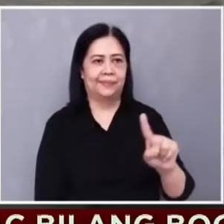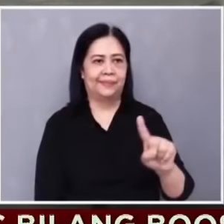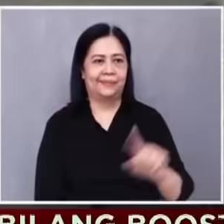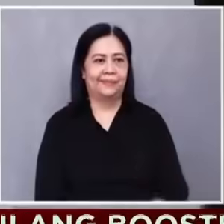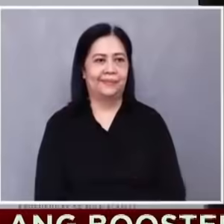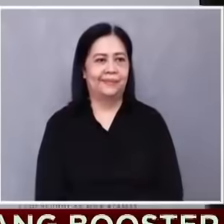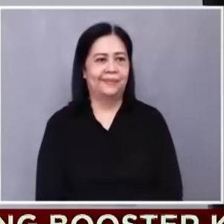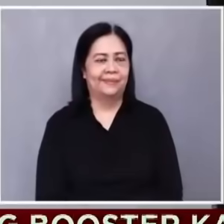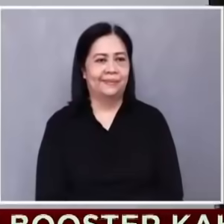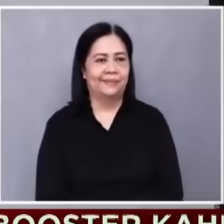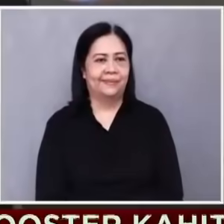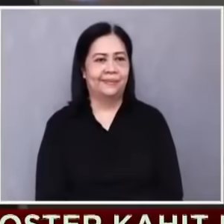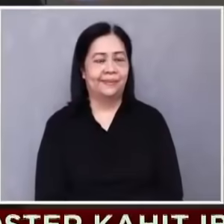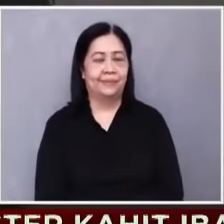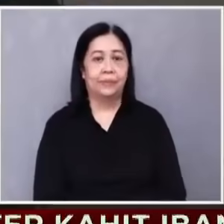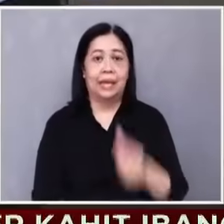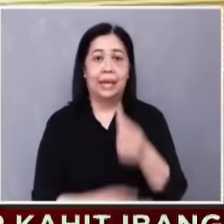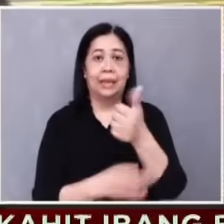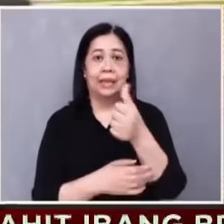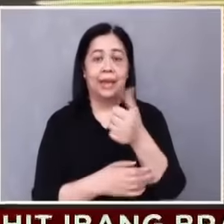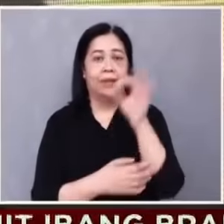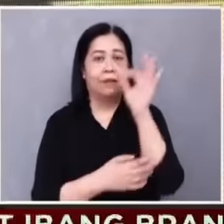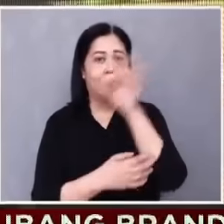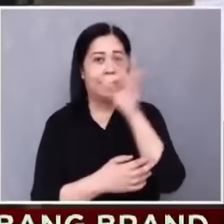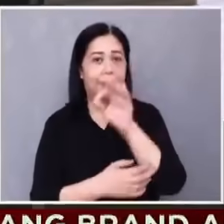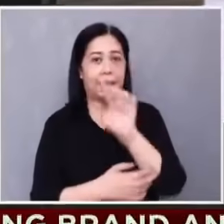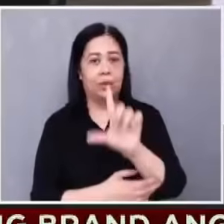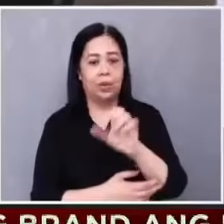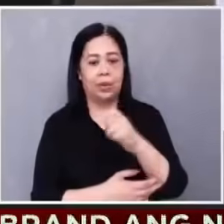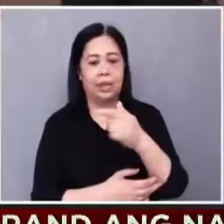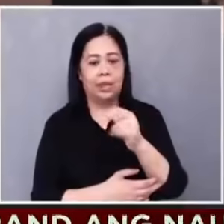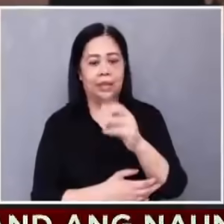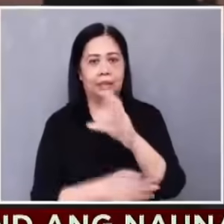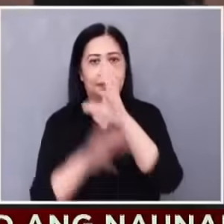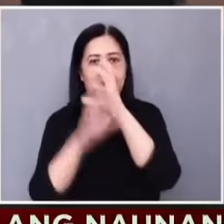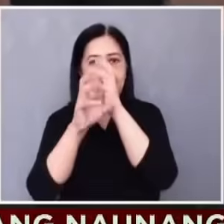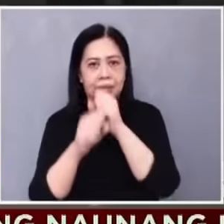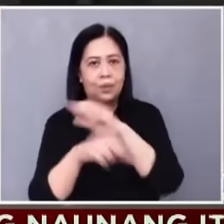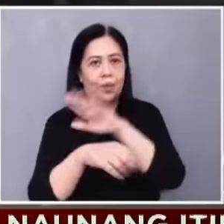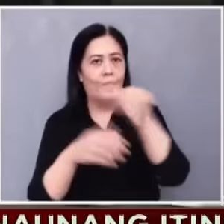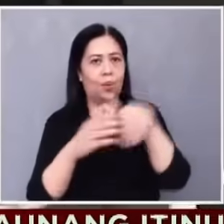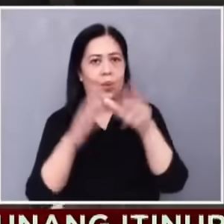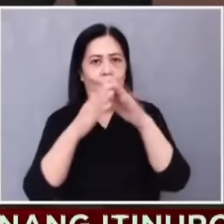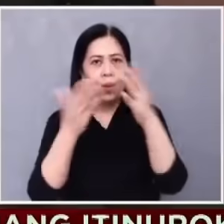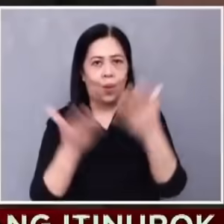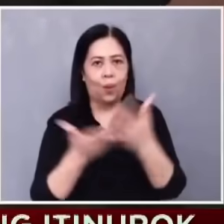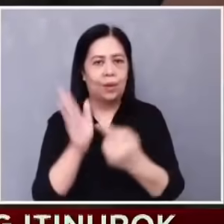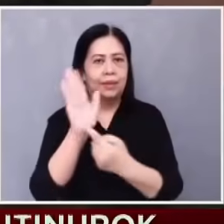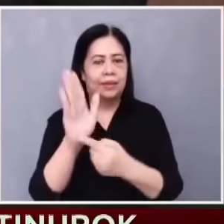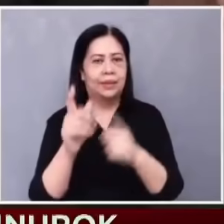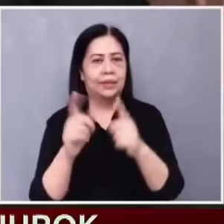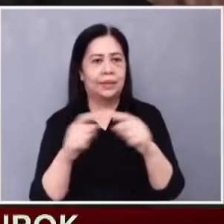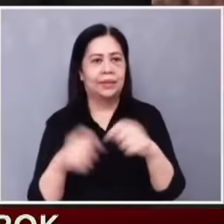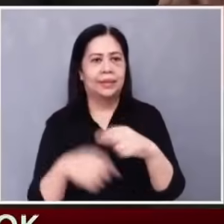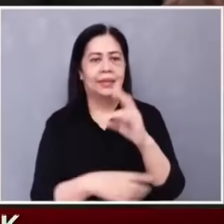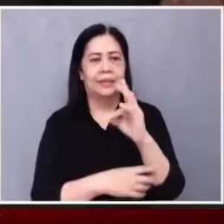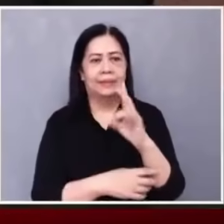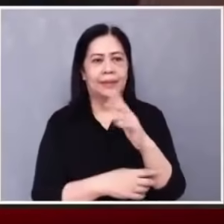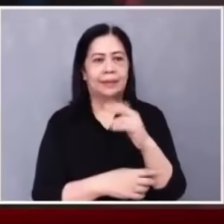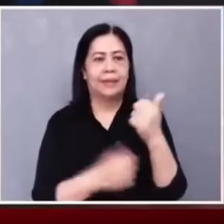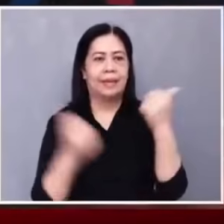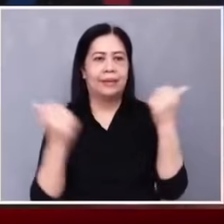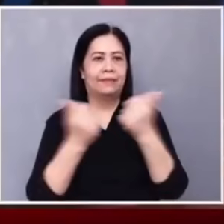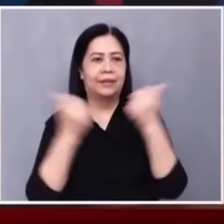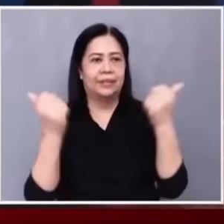3, 2, 1! 10 Filipino legends na hinahangaan sa buong mundo ang binigyan ng commemorative stamps sa okasyon ng 75th anibersaryo ng